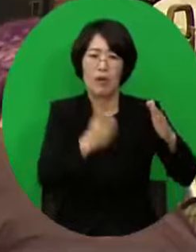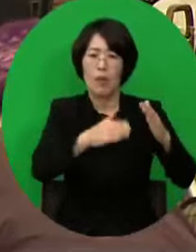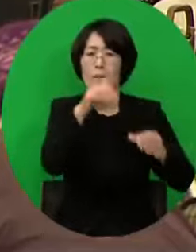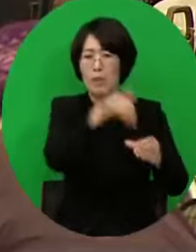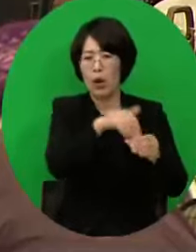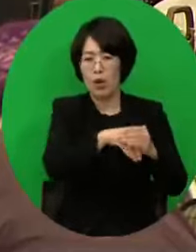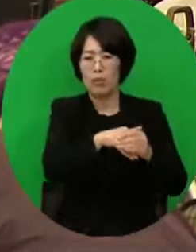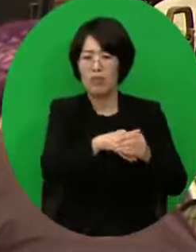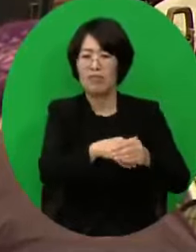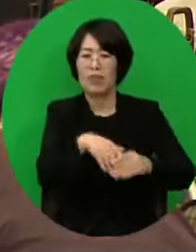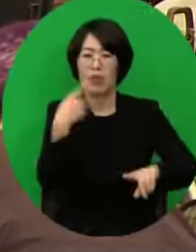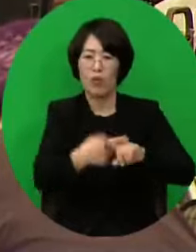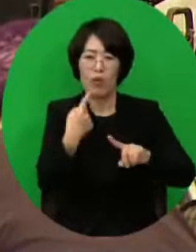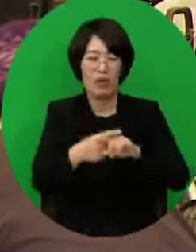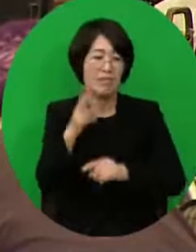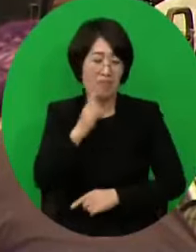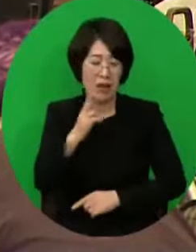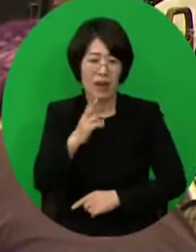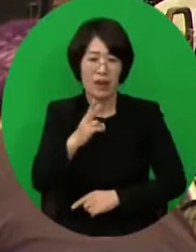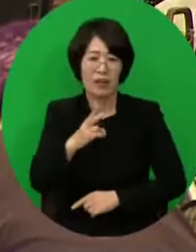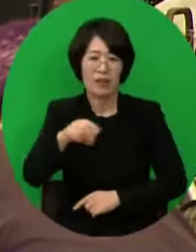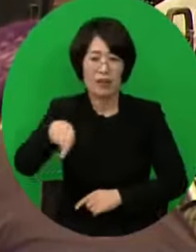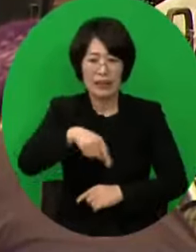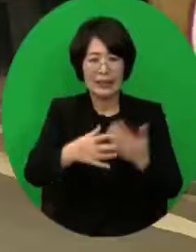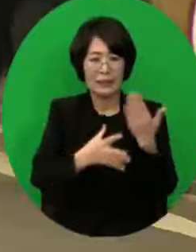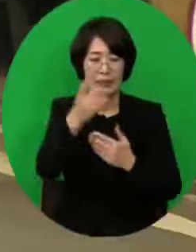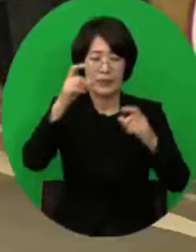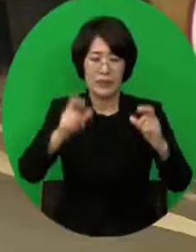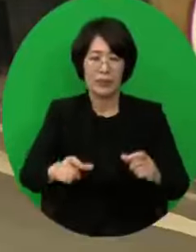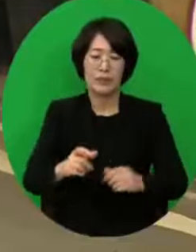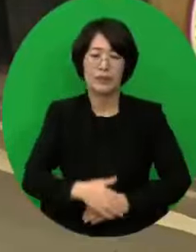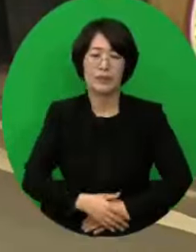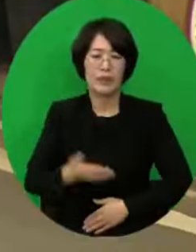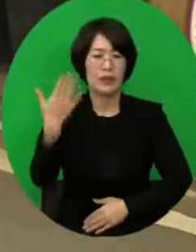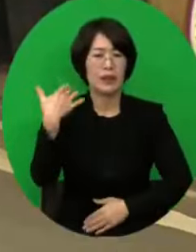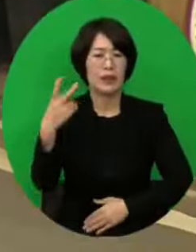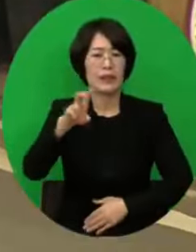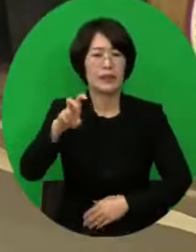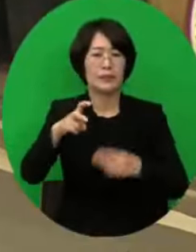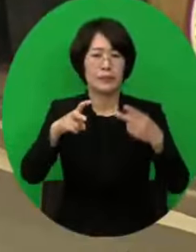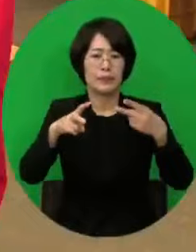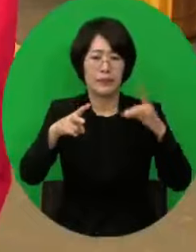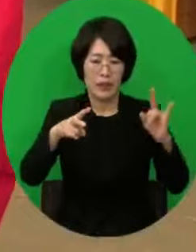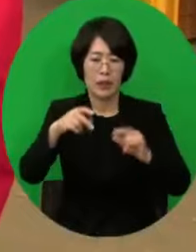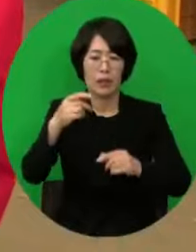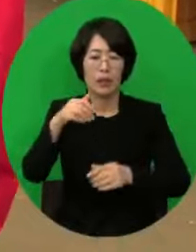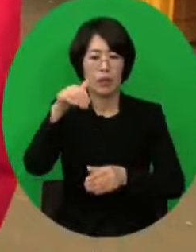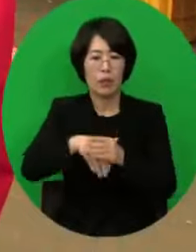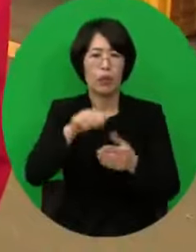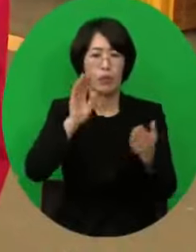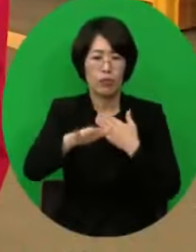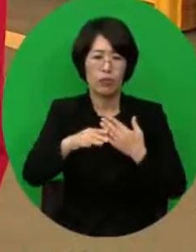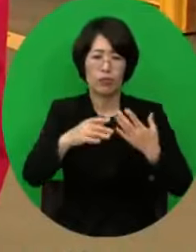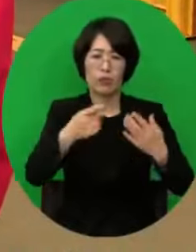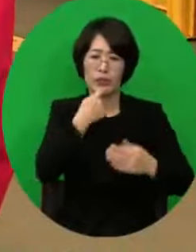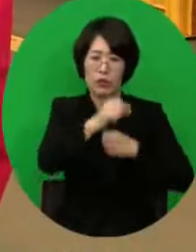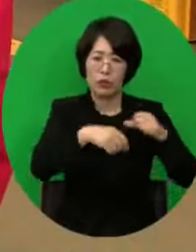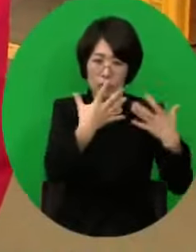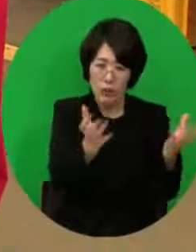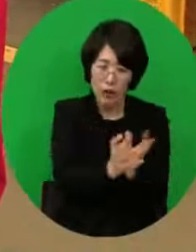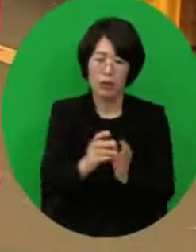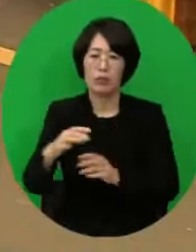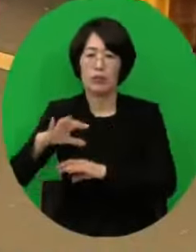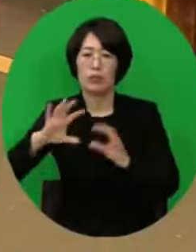치열한 선거전을 보였던 고흥 보성 장흥 강진 선거구. 지난 20대 총선 이후 민주당과 국민의당을 제외하면